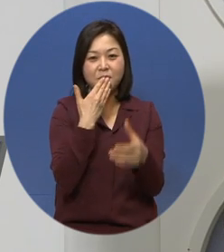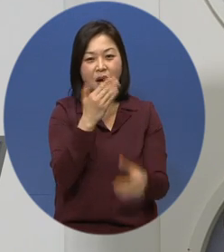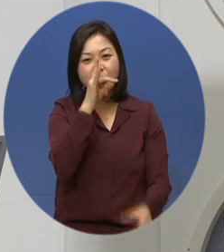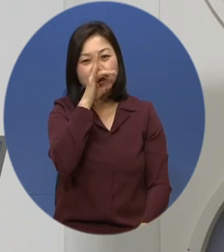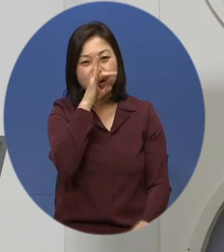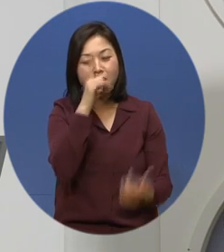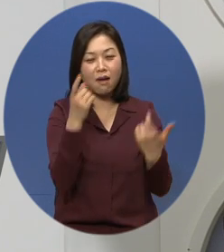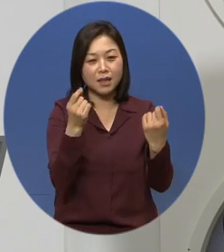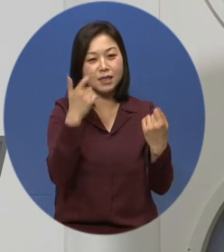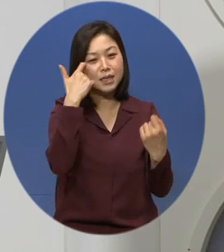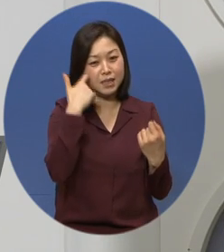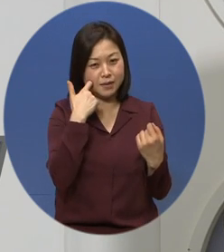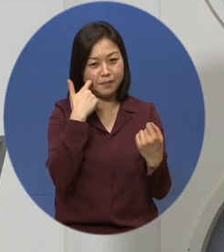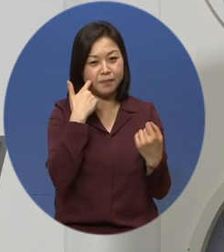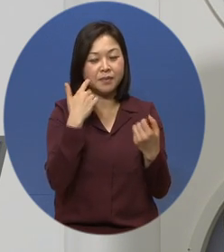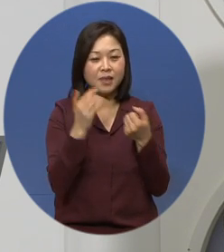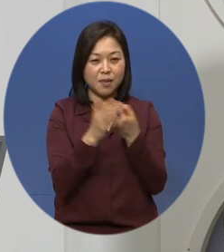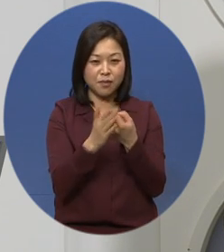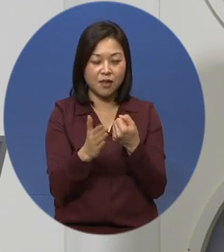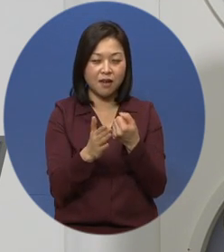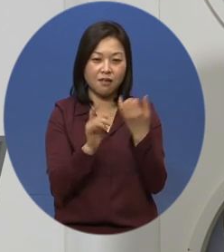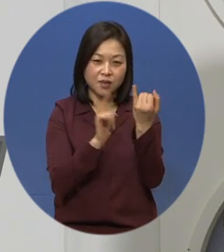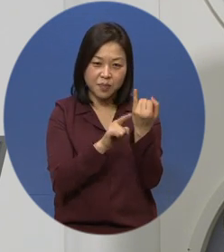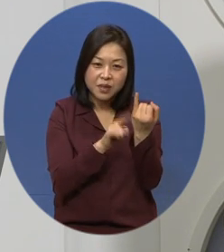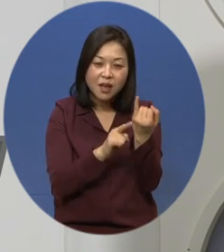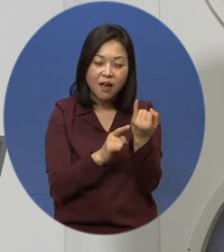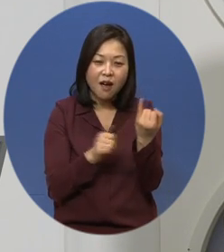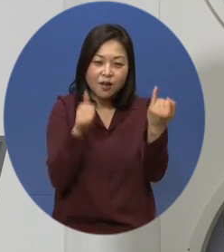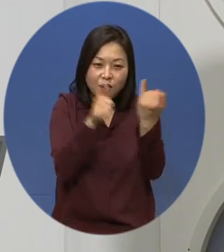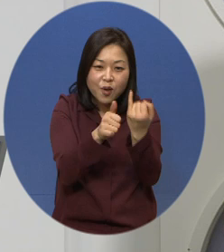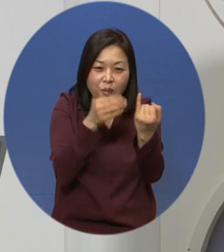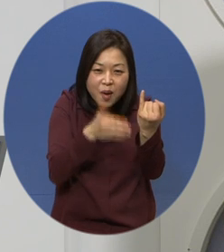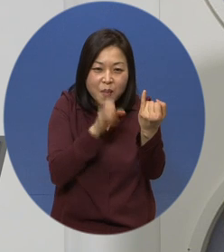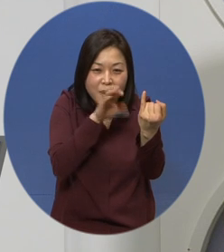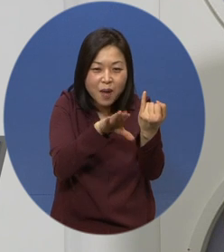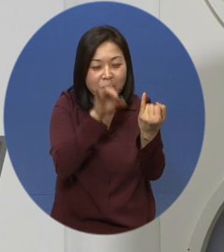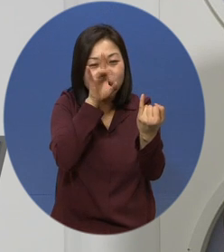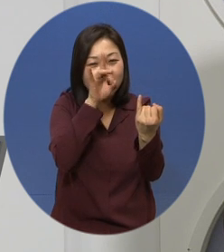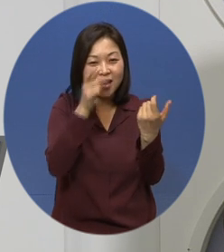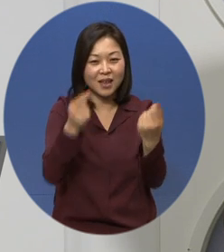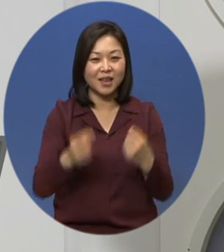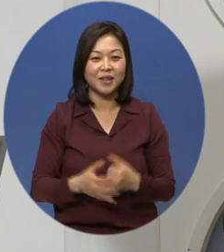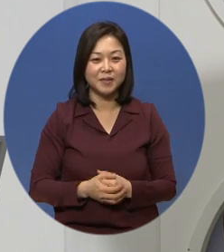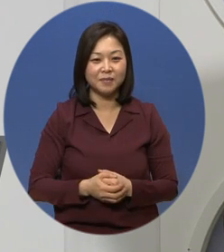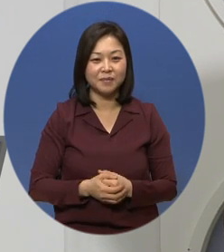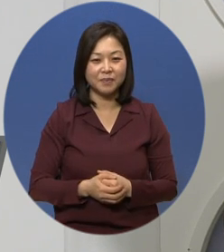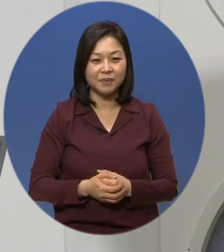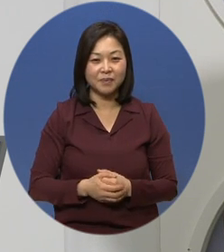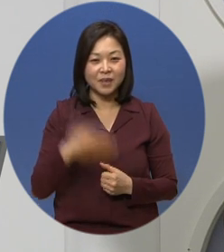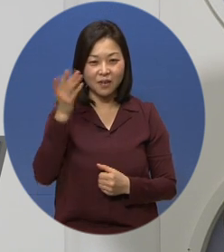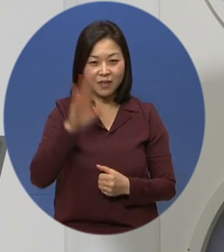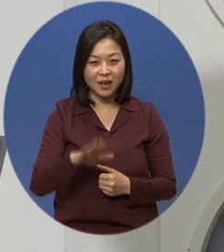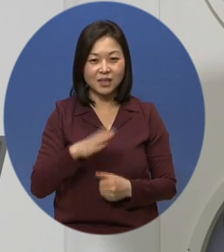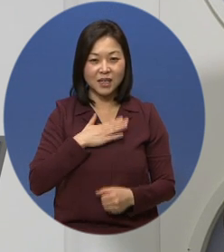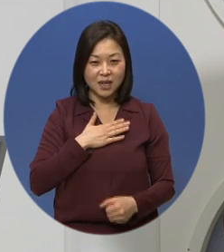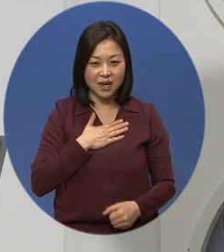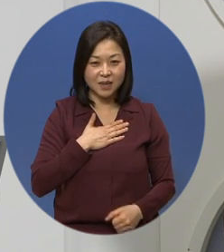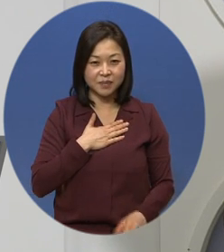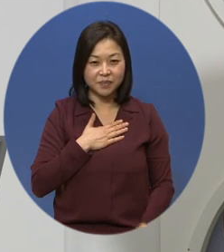수 없을 것 같아서 어 여성부 원 한테 프로포즈를 못했습니다 아 근데 이제 제가